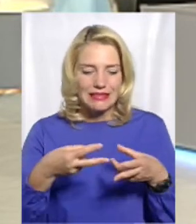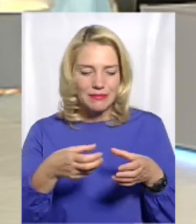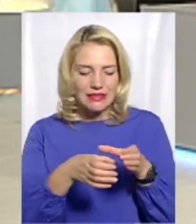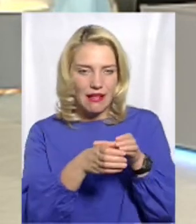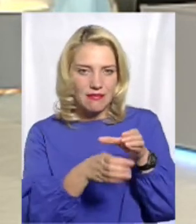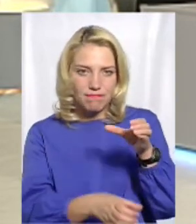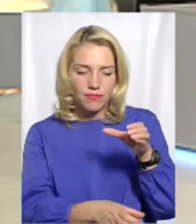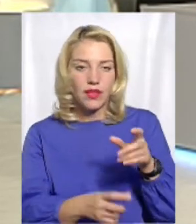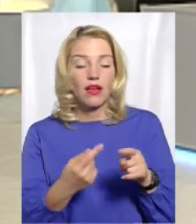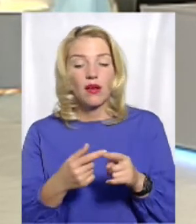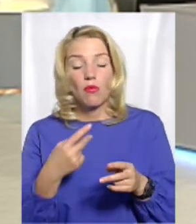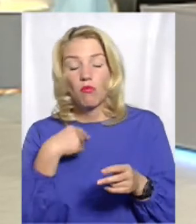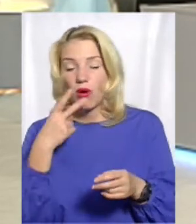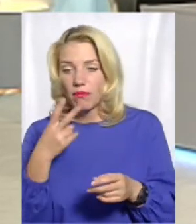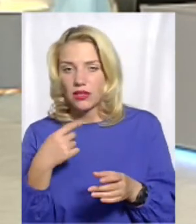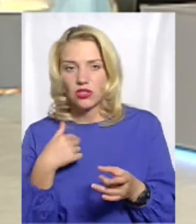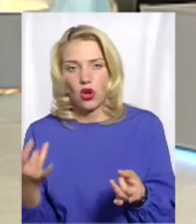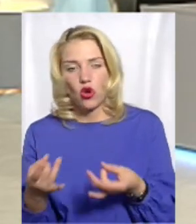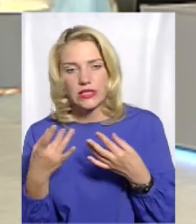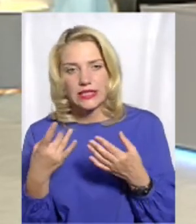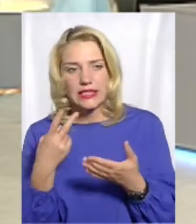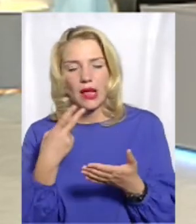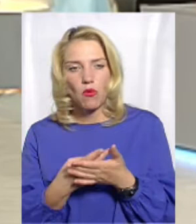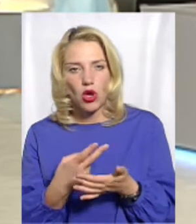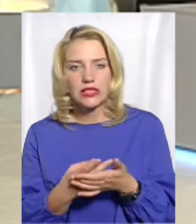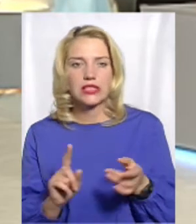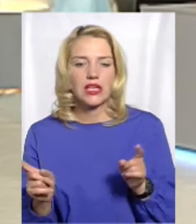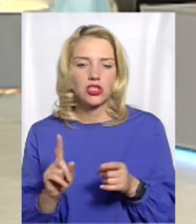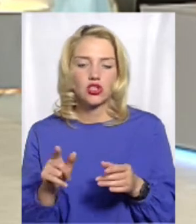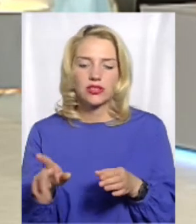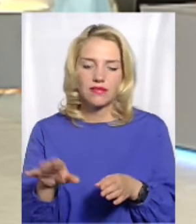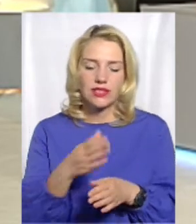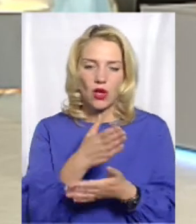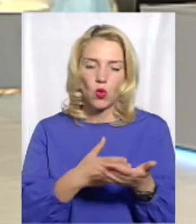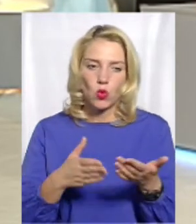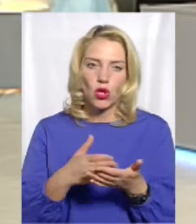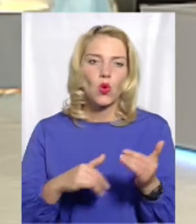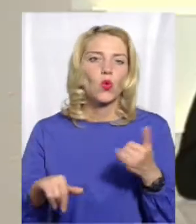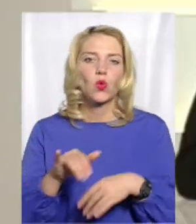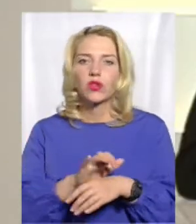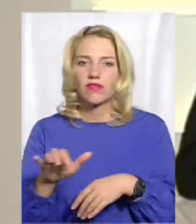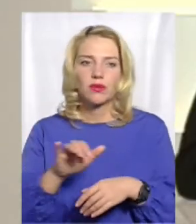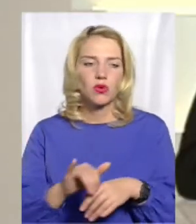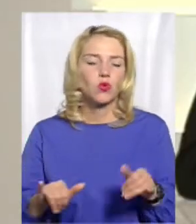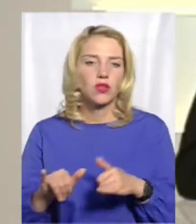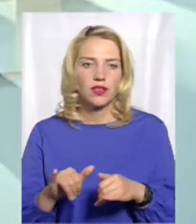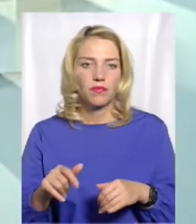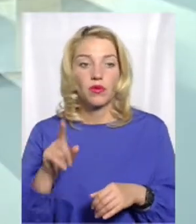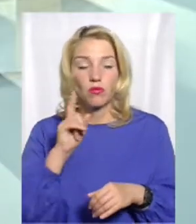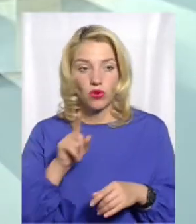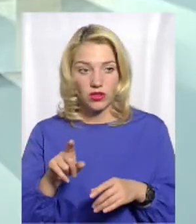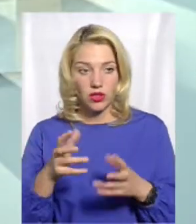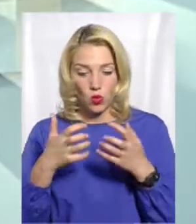нам показали, розказали, що все воно дійсно утилізується, куди що відправляється далі і що з ним робиться. А куди ртуть дівають? Поки що